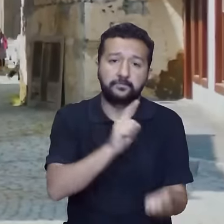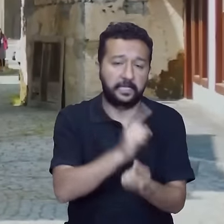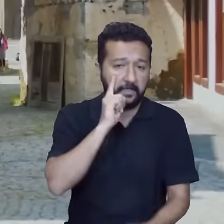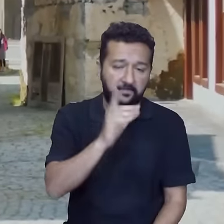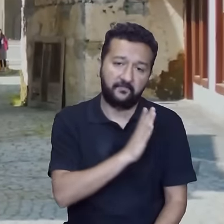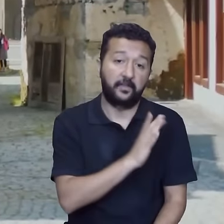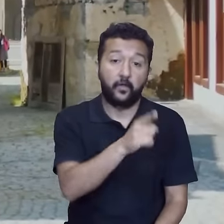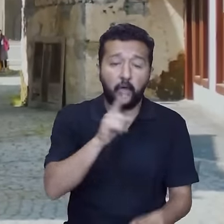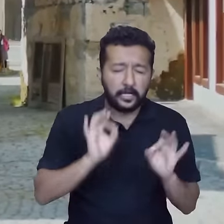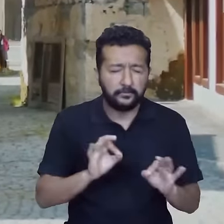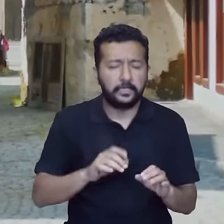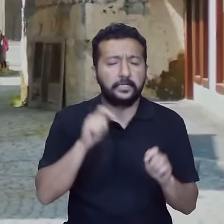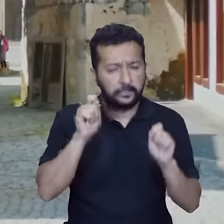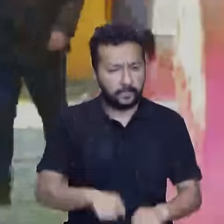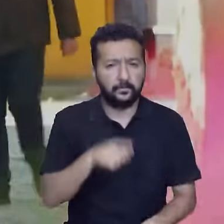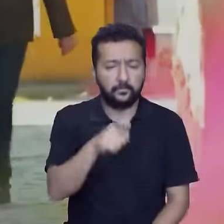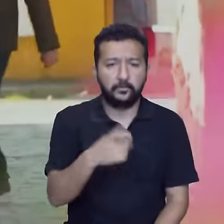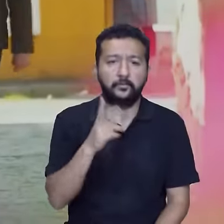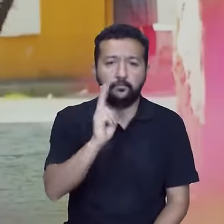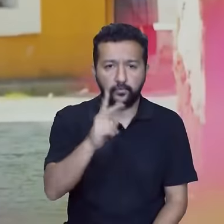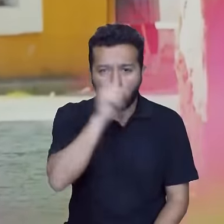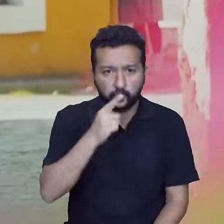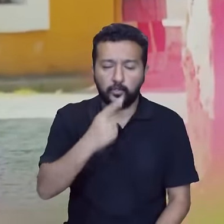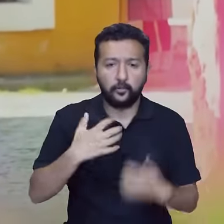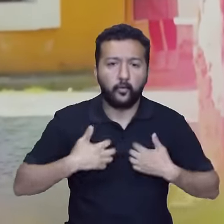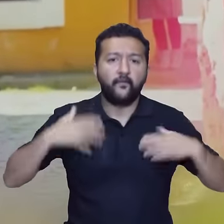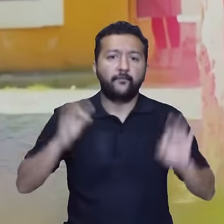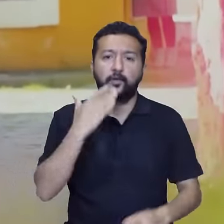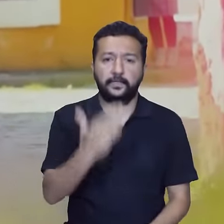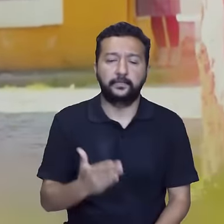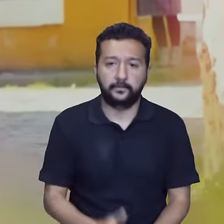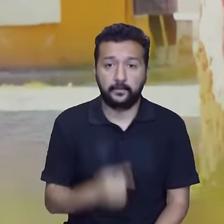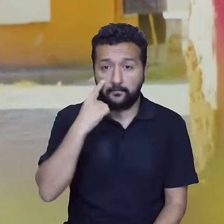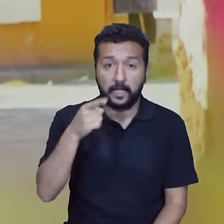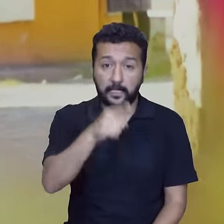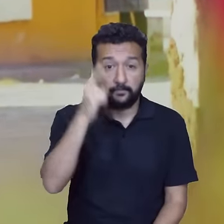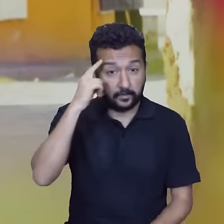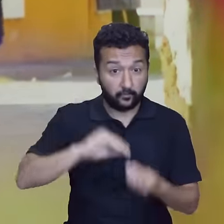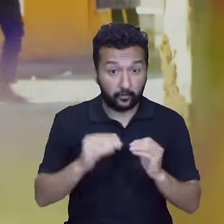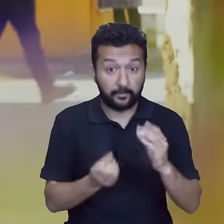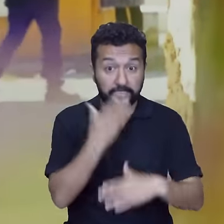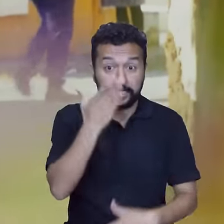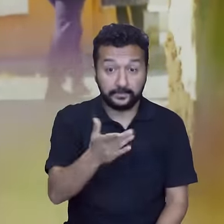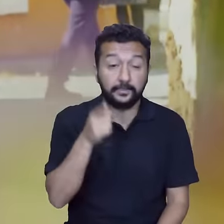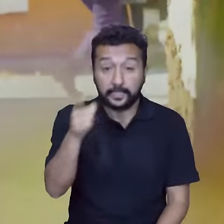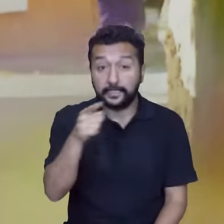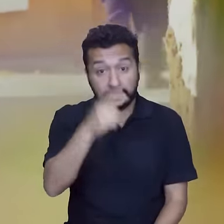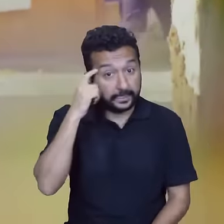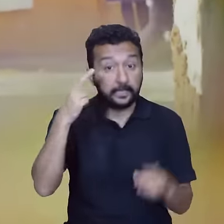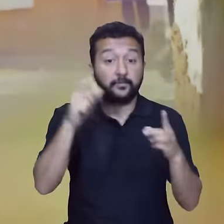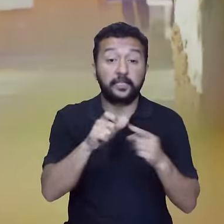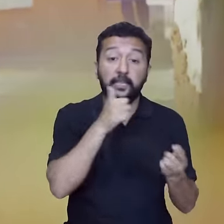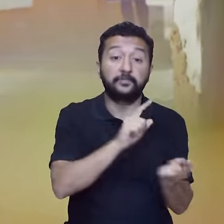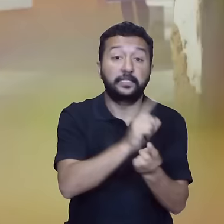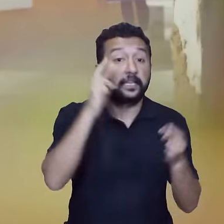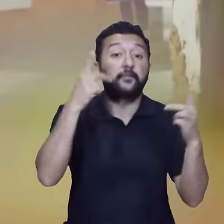kefil. Aa, o zaman kesin yapalım Tuncay. Ya o yüzden güvenmiyorum zaten. Başına vurdu. Bak eğer başımıza bir şey gelirse ne seni tanırım ne de Şener